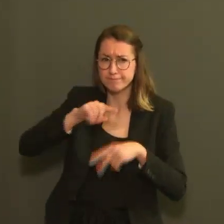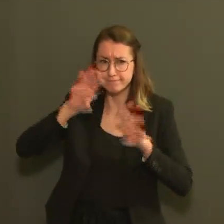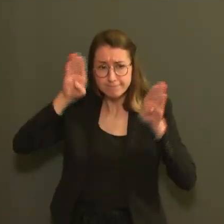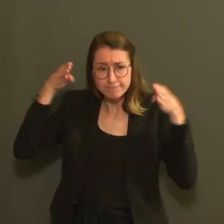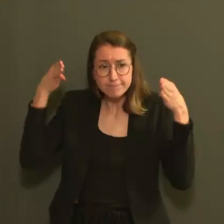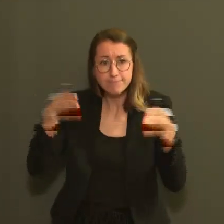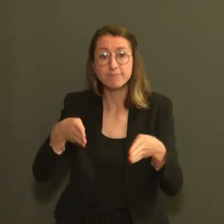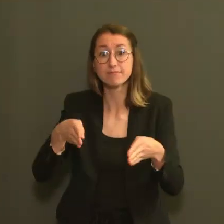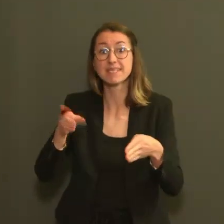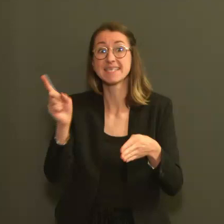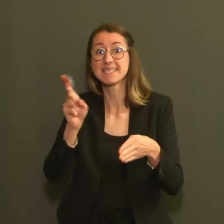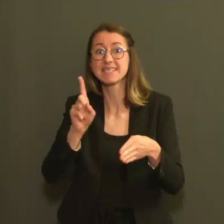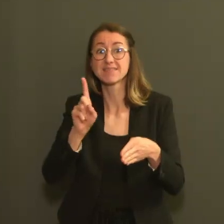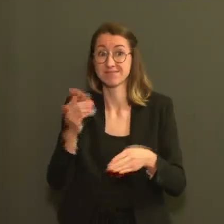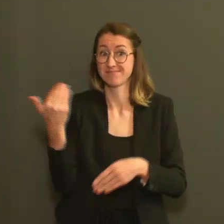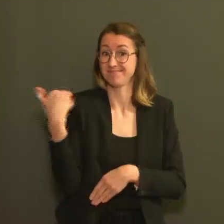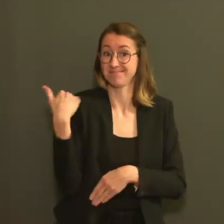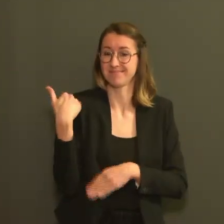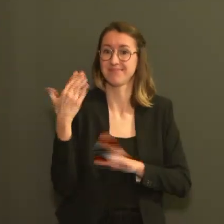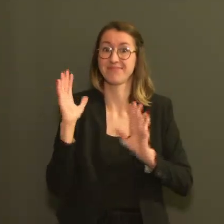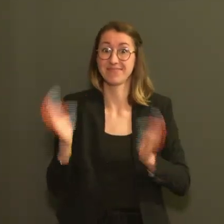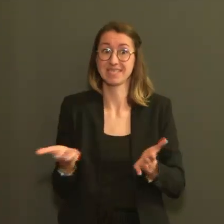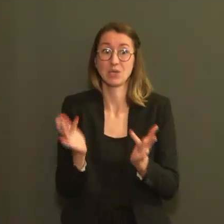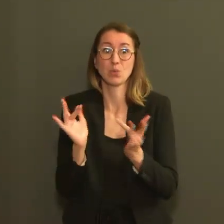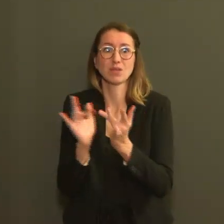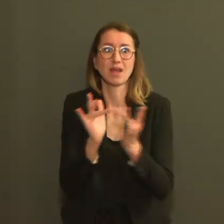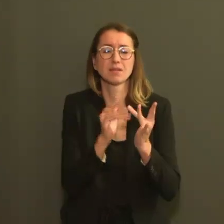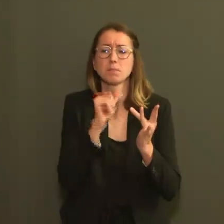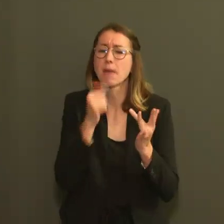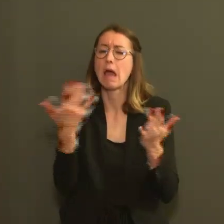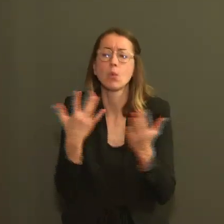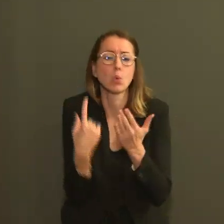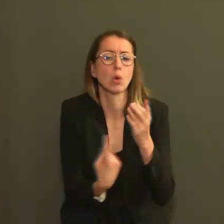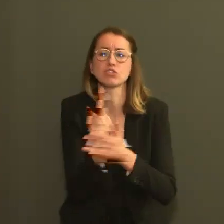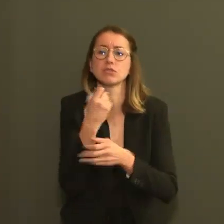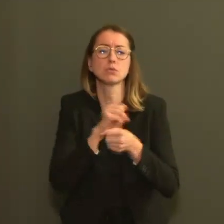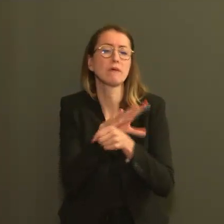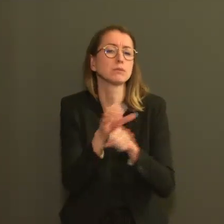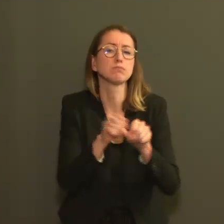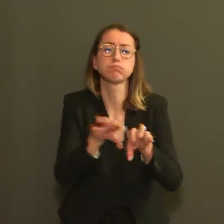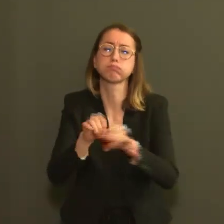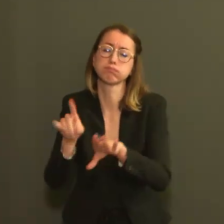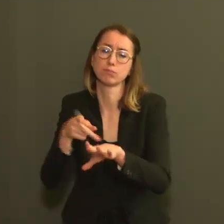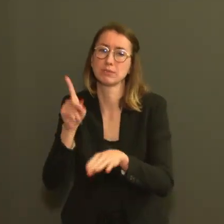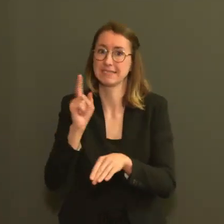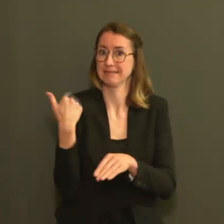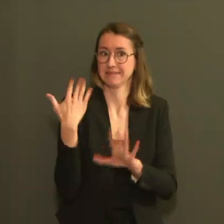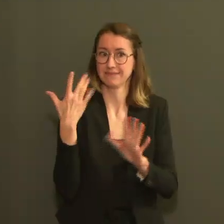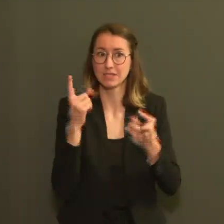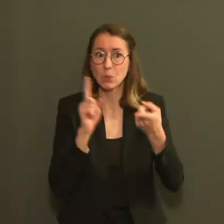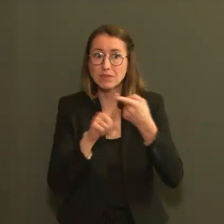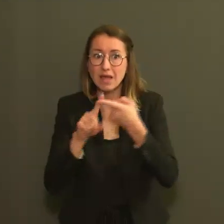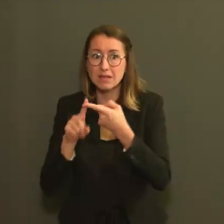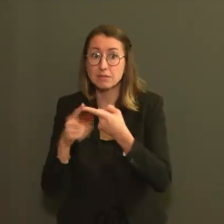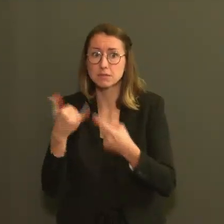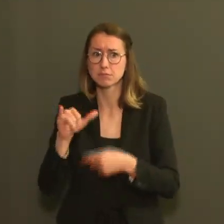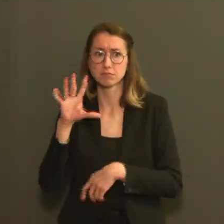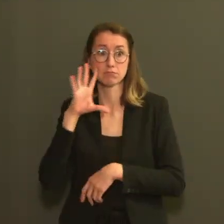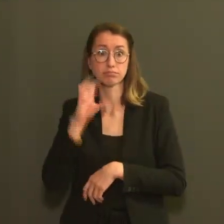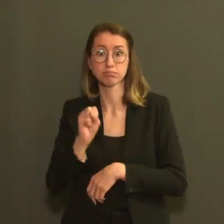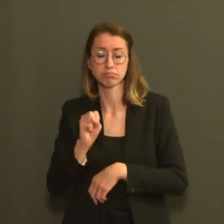elle-même. Bien sûr, dans des situations particulières dans lesquelles il y a un cluster, cette source est recherchée et ça fait entre